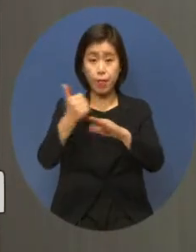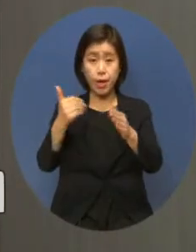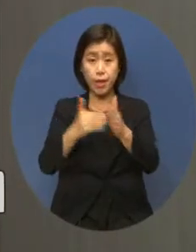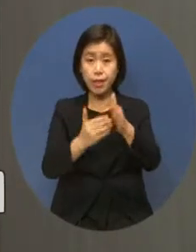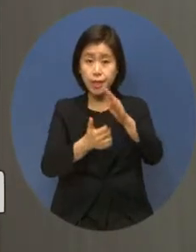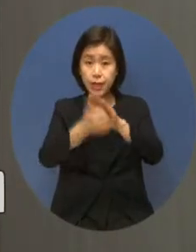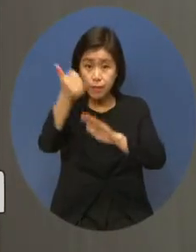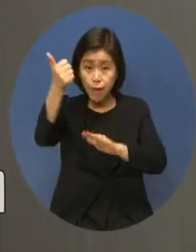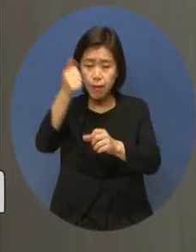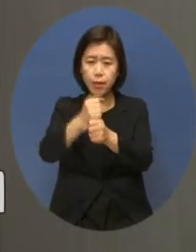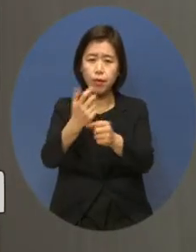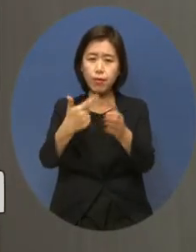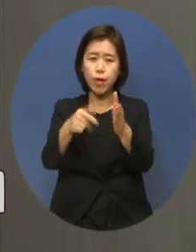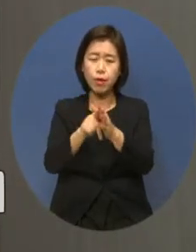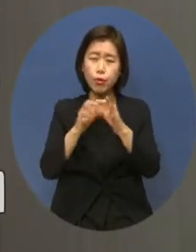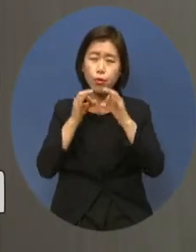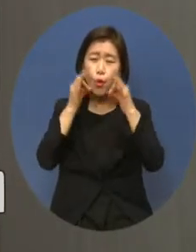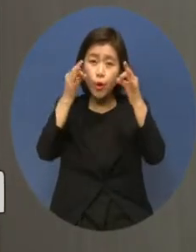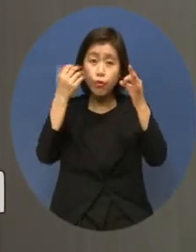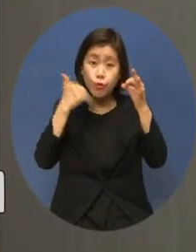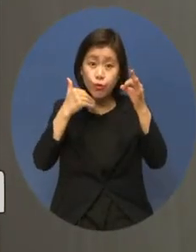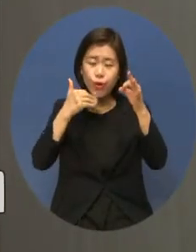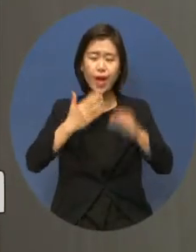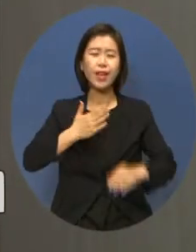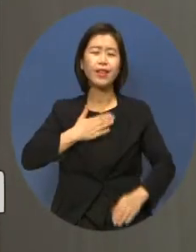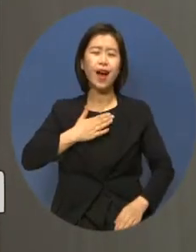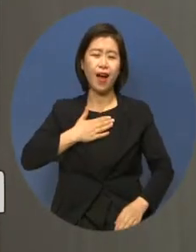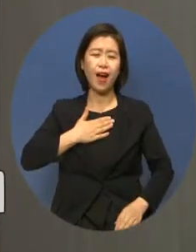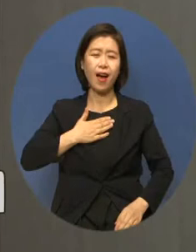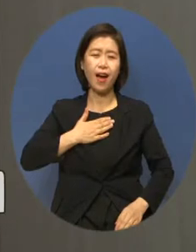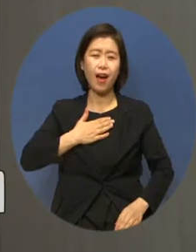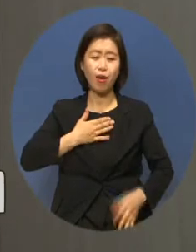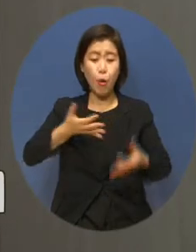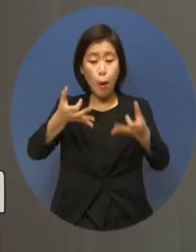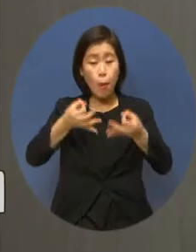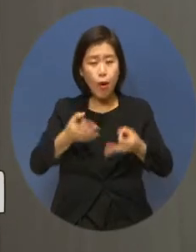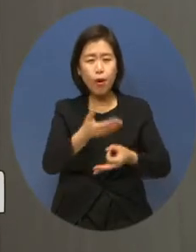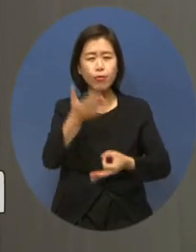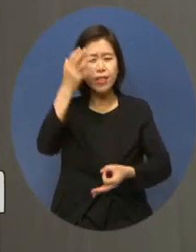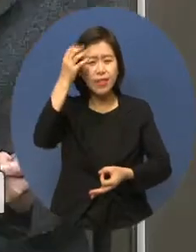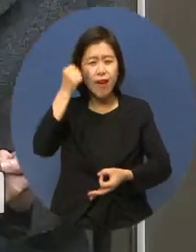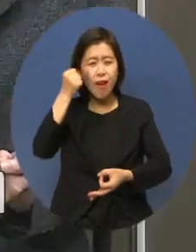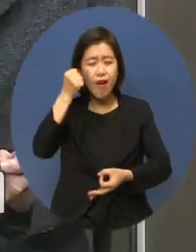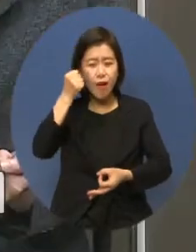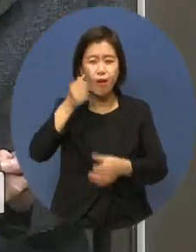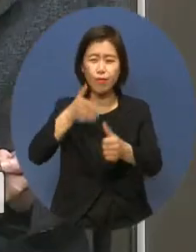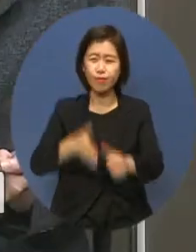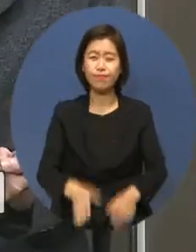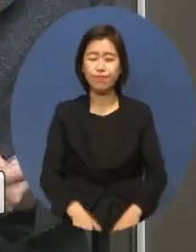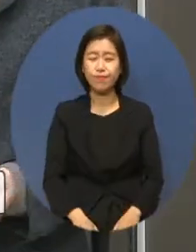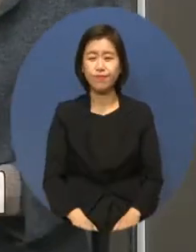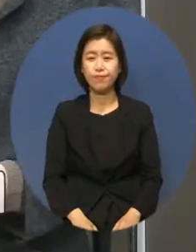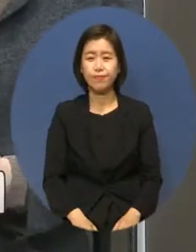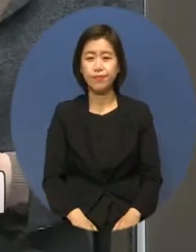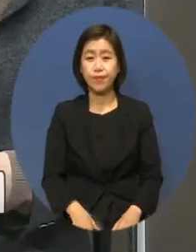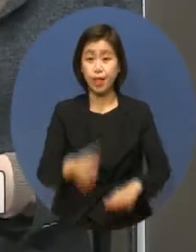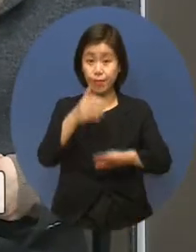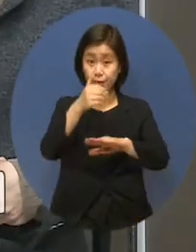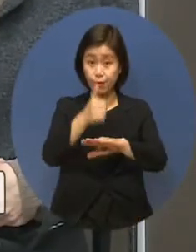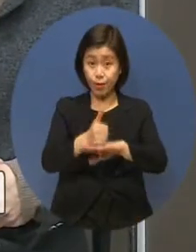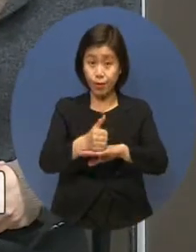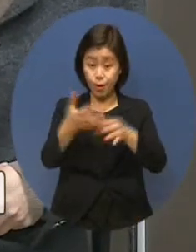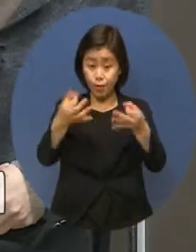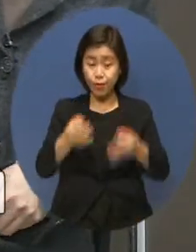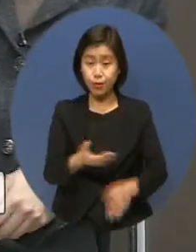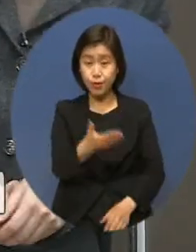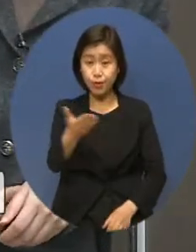희망을 만들기 위해서 노력했던 정치인으로 기억될 수 있다면 좋겠어요. 네. 그리고 이제 마지막으로 시청자분들께 한